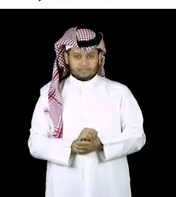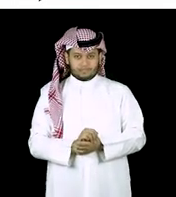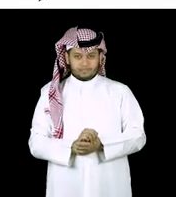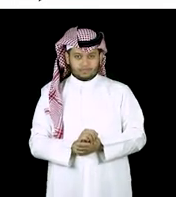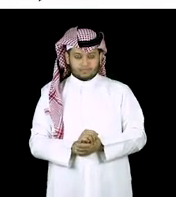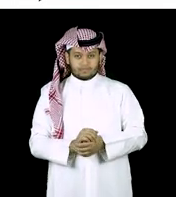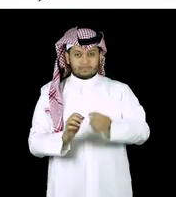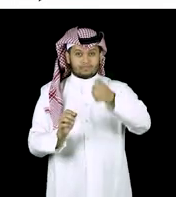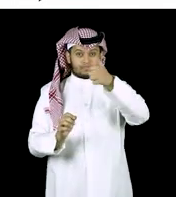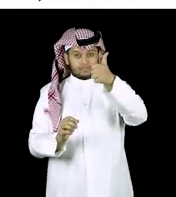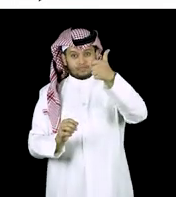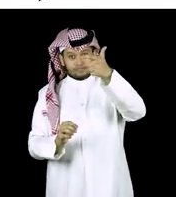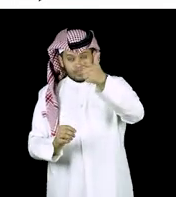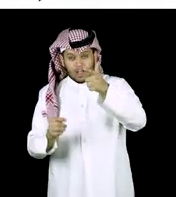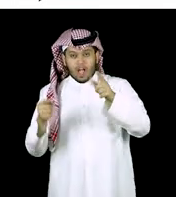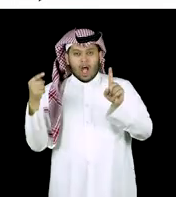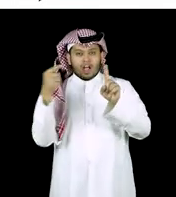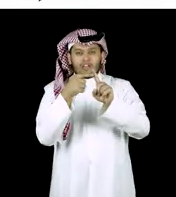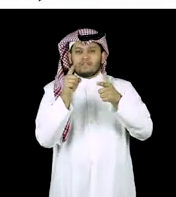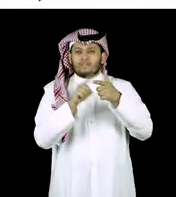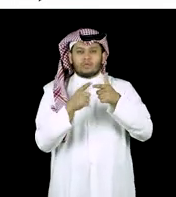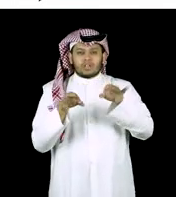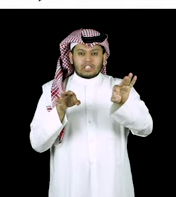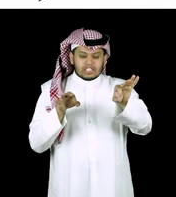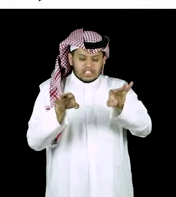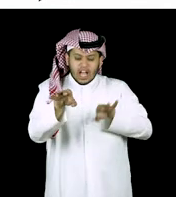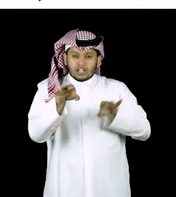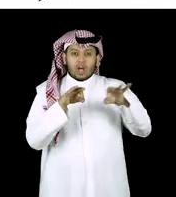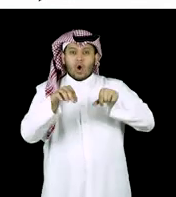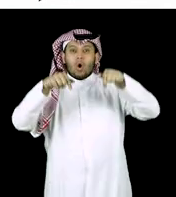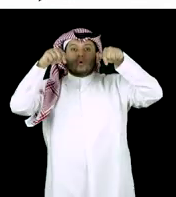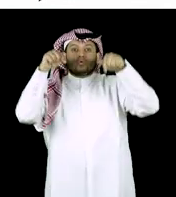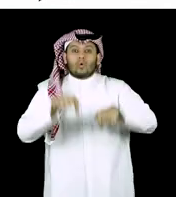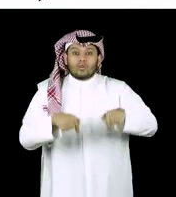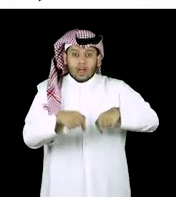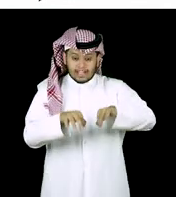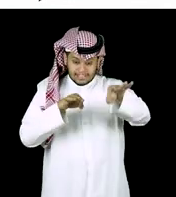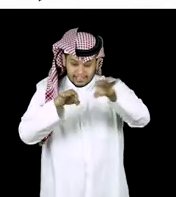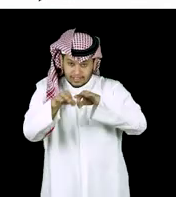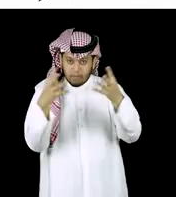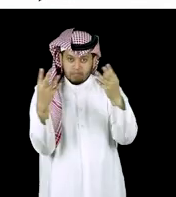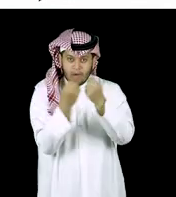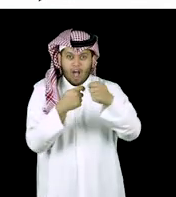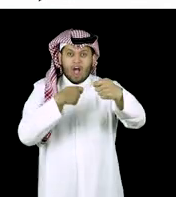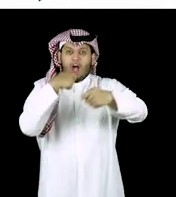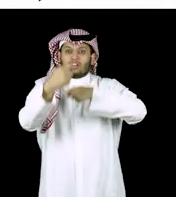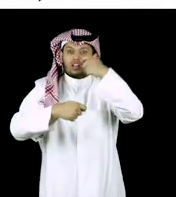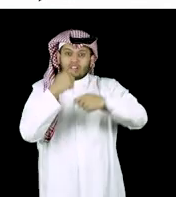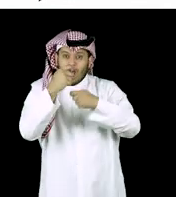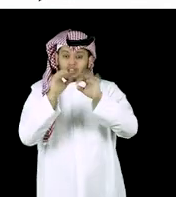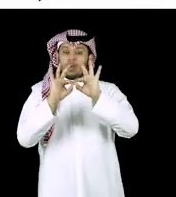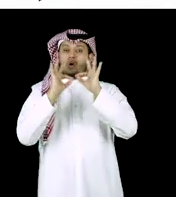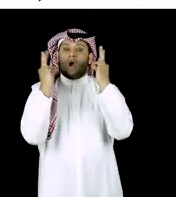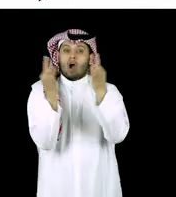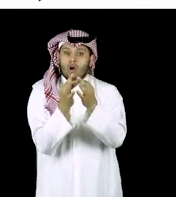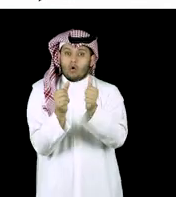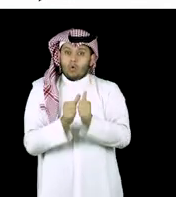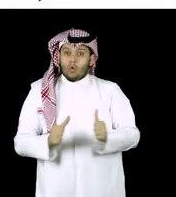الهدف الثاني سياسة أمور الدنيا في السياسة والاقتصاد والعلاقات الأسرية